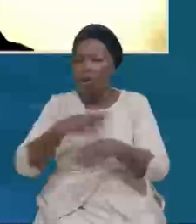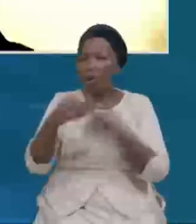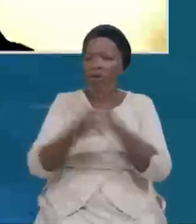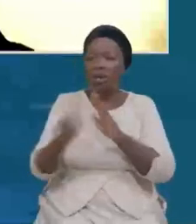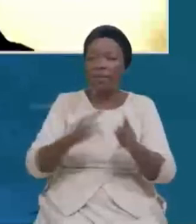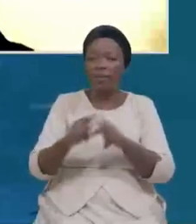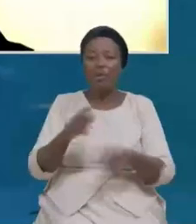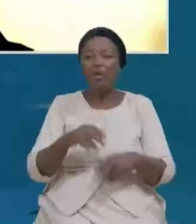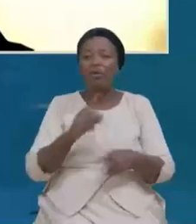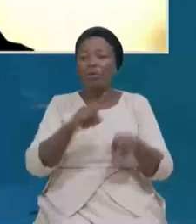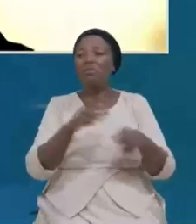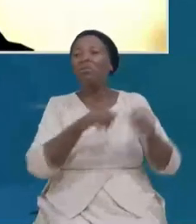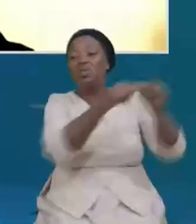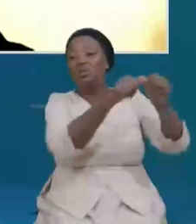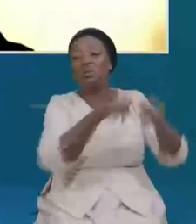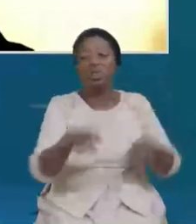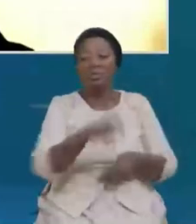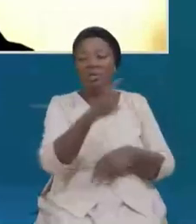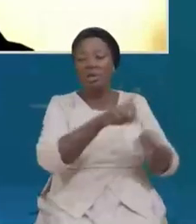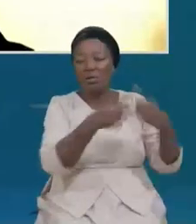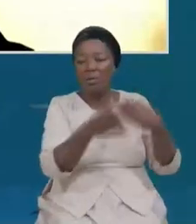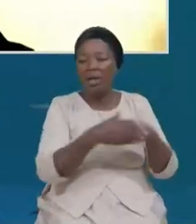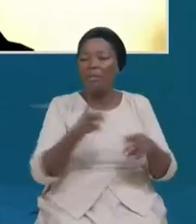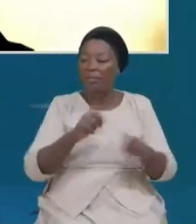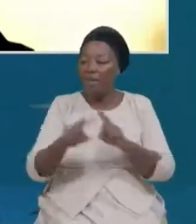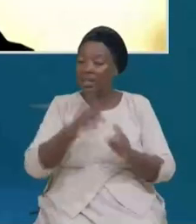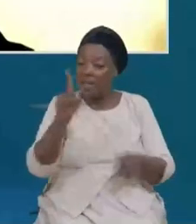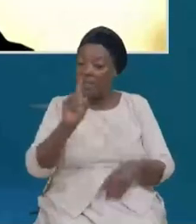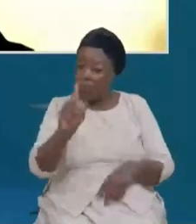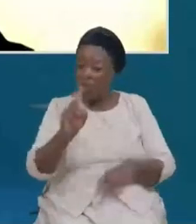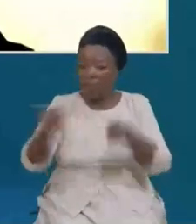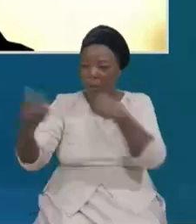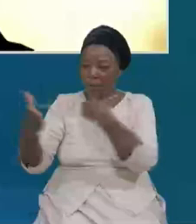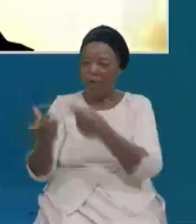parfois, nous devons avoir un esprit, une décision personnelle.